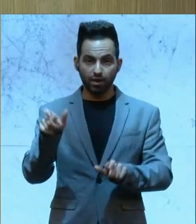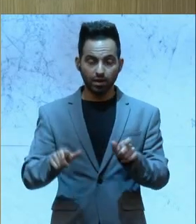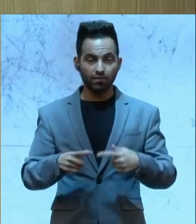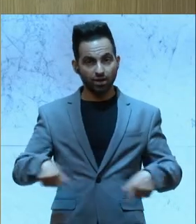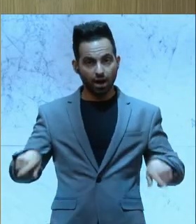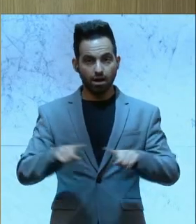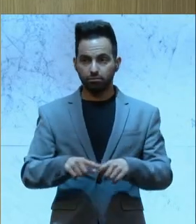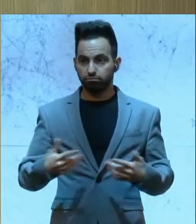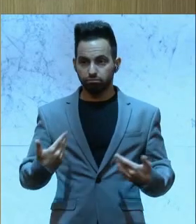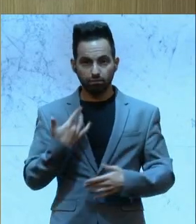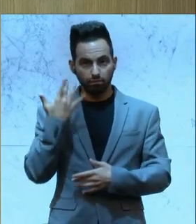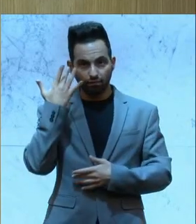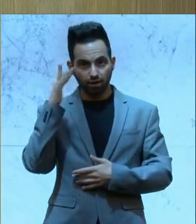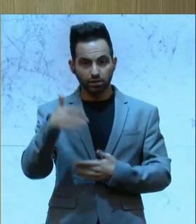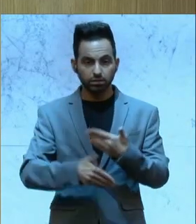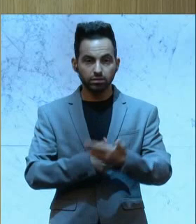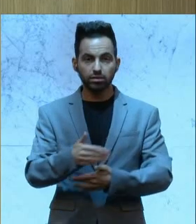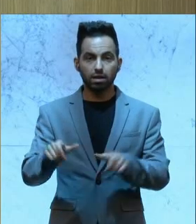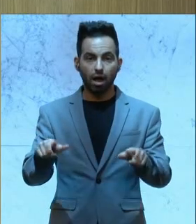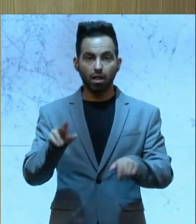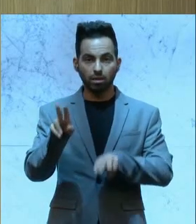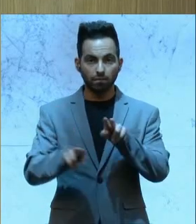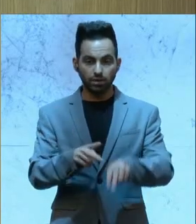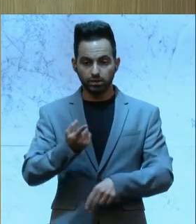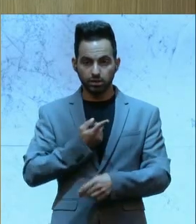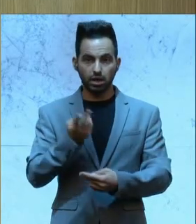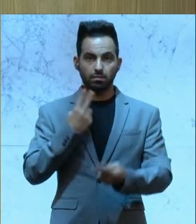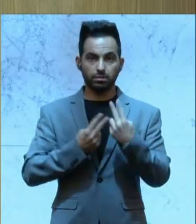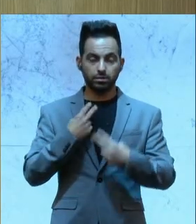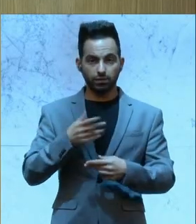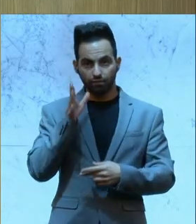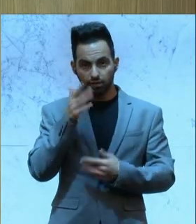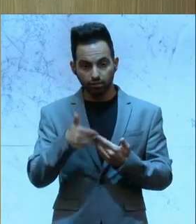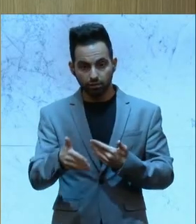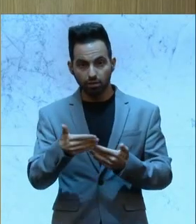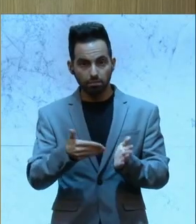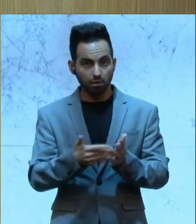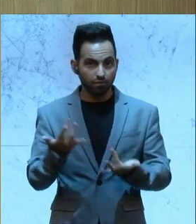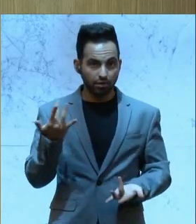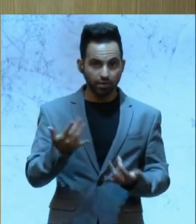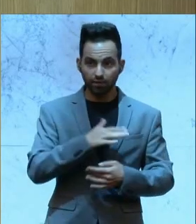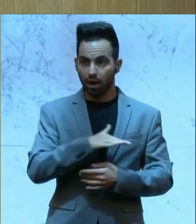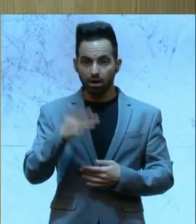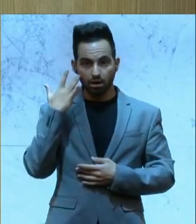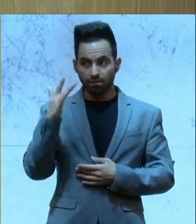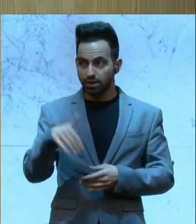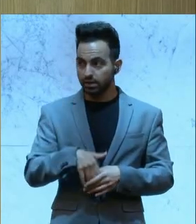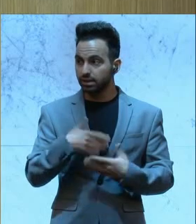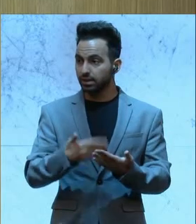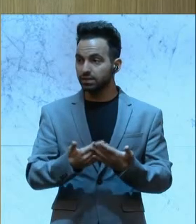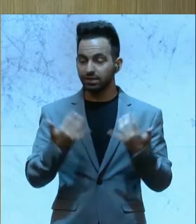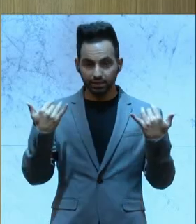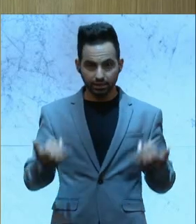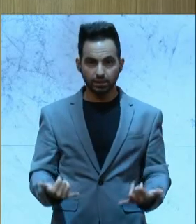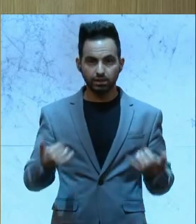alle wissen nicht, ob wir nicht einmal alten Pfleger brauchen, ob wir nicht mal zu Pflegefällen werden. Das wissen wir alle nicht. Und daher müssen wir